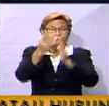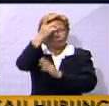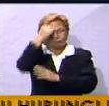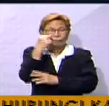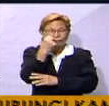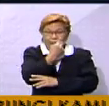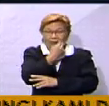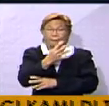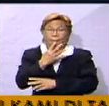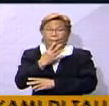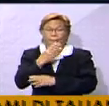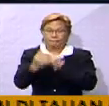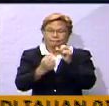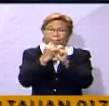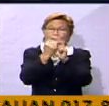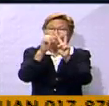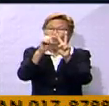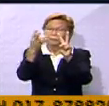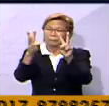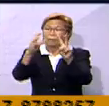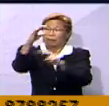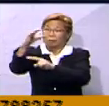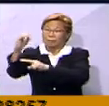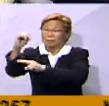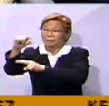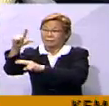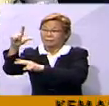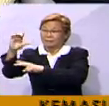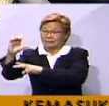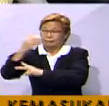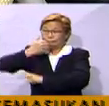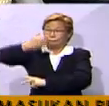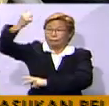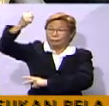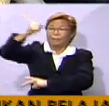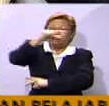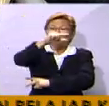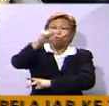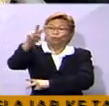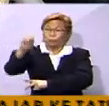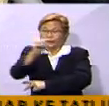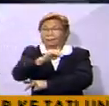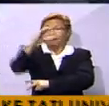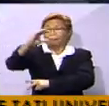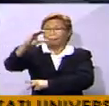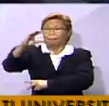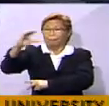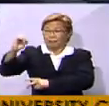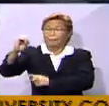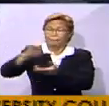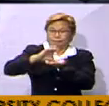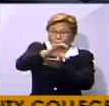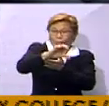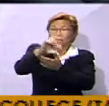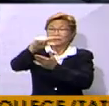Datuk Seri Najib juga berkata pada tahun 2016, syarikat berkaitan kerajaan terbaik ialah G20 dan syarikat pelaburan